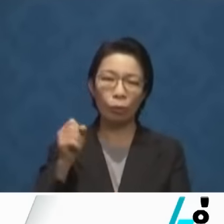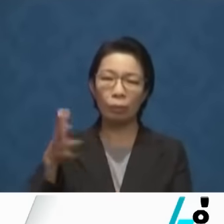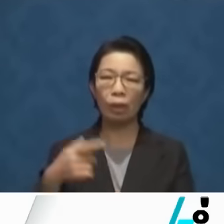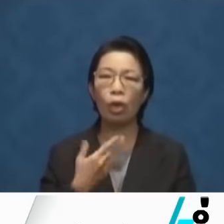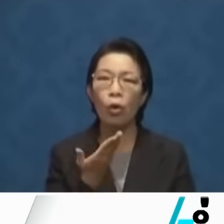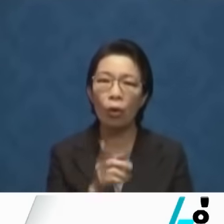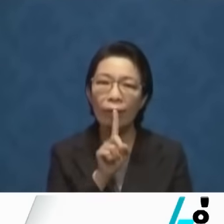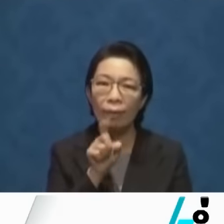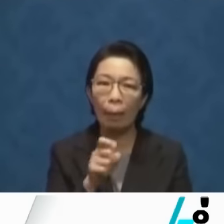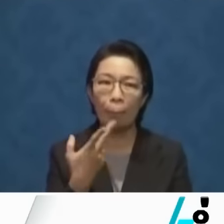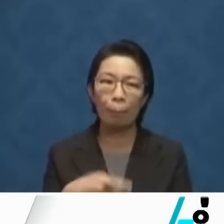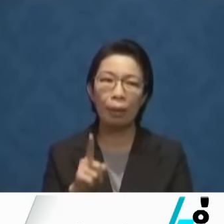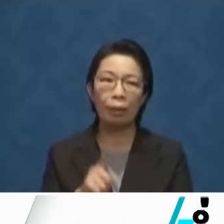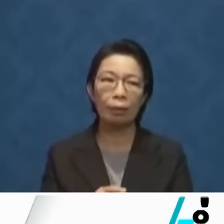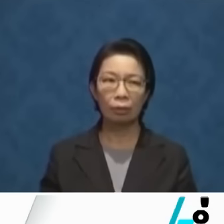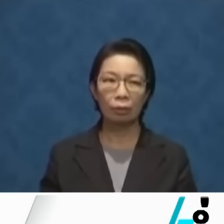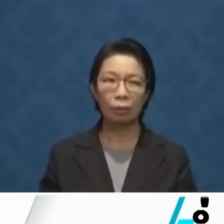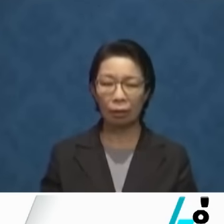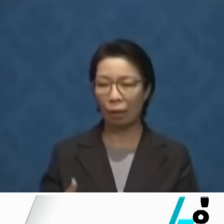ภาผู้แทนราษฎรก็เลยสั่งปิดประชุม